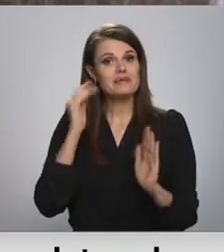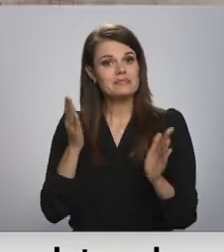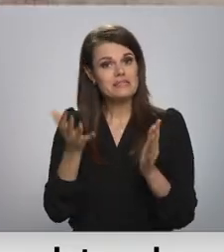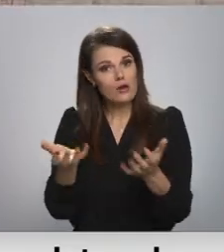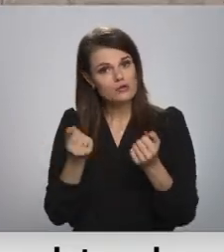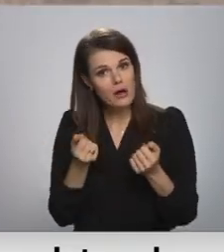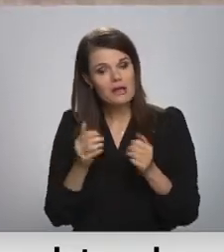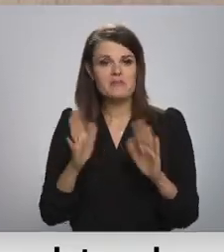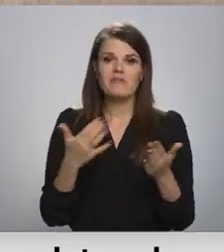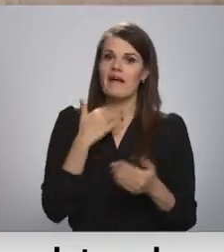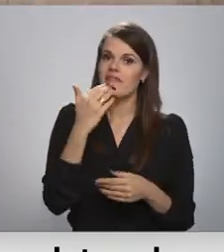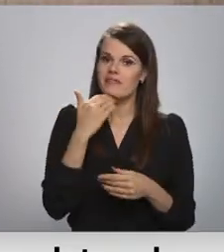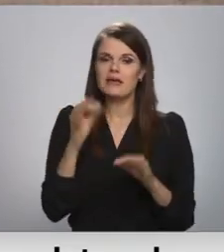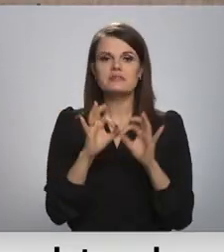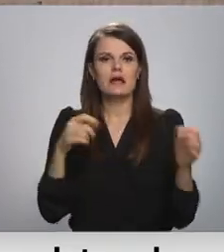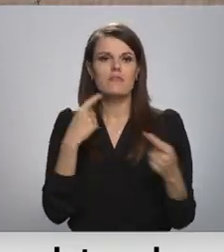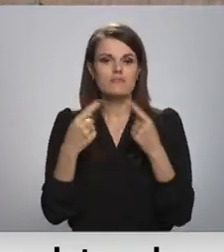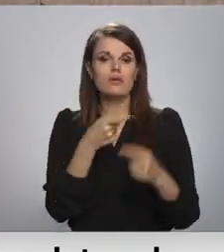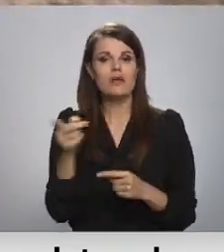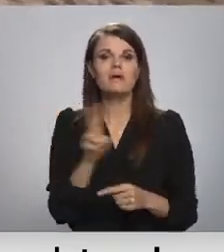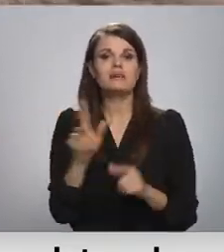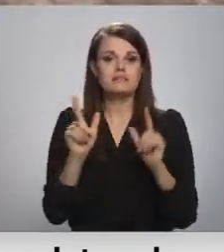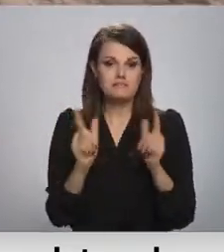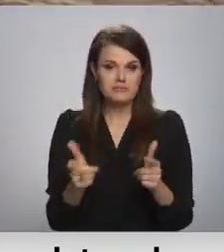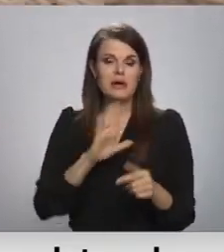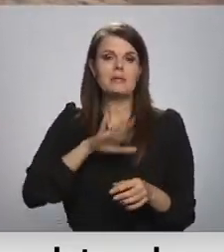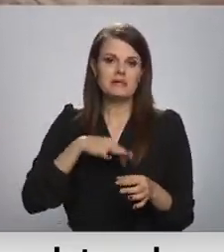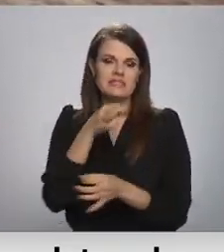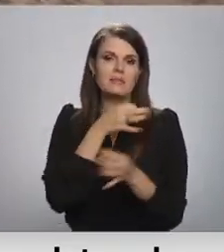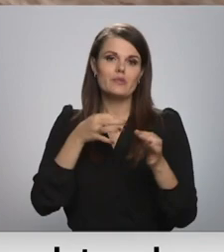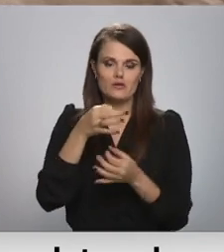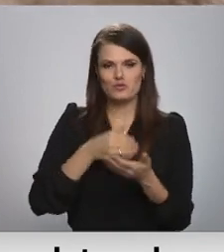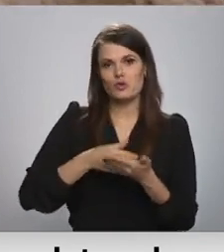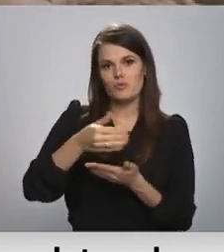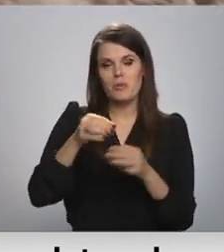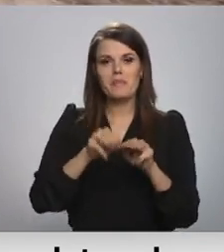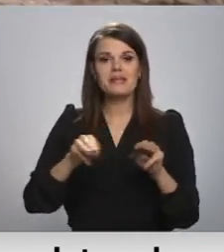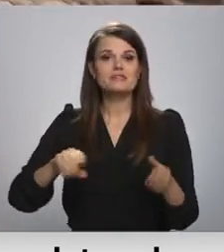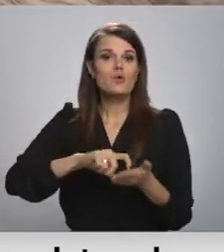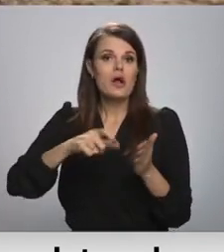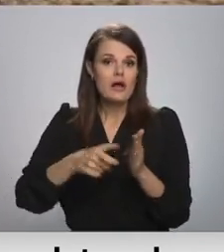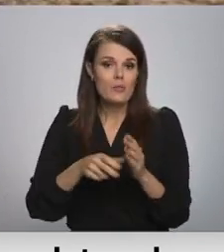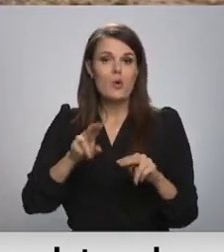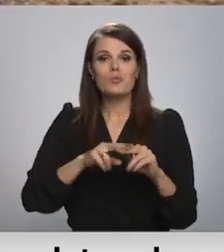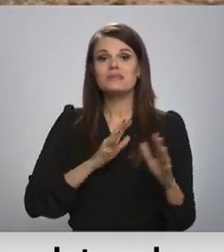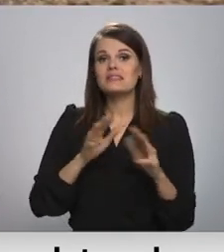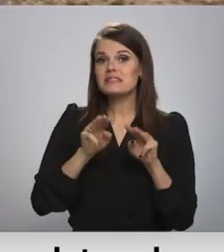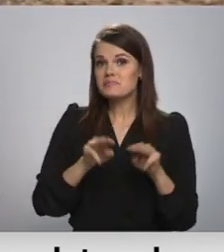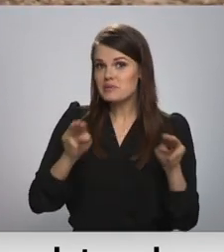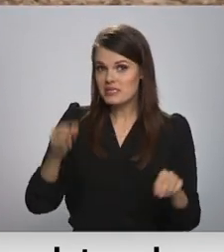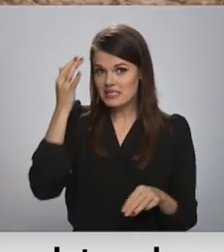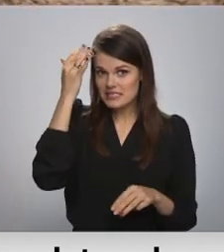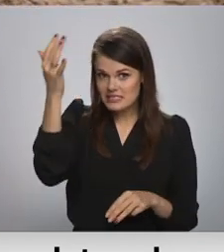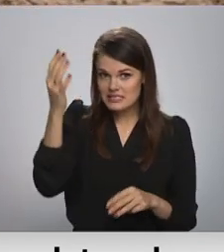runāts ar tām vietvarām, kuras būtu gatavas pieņemt šādu lēmumu. Tāpat diskusijas turpināsies arī ministra kabinetā, un satiksmes ministrs Linkaits cer, ka valdība plāno